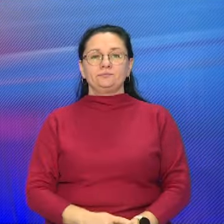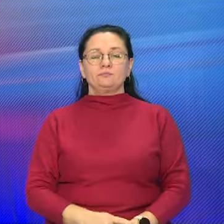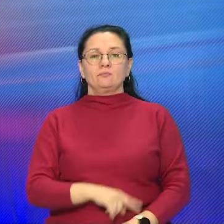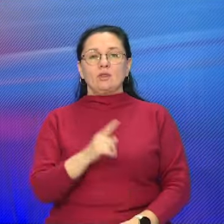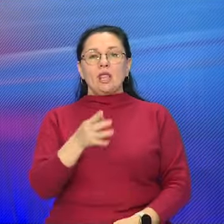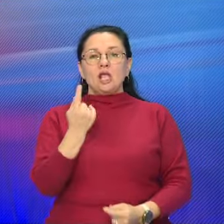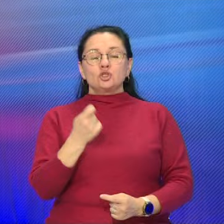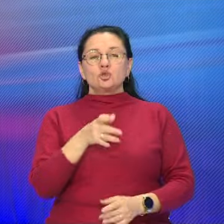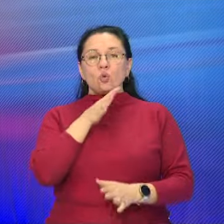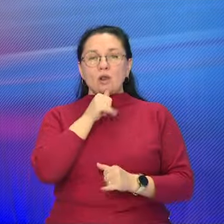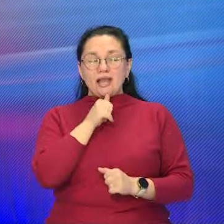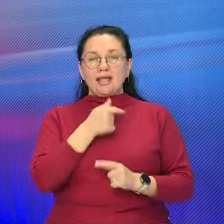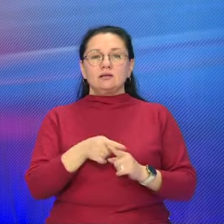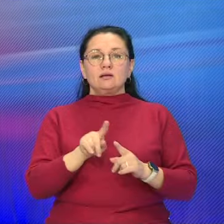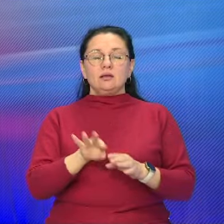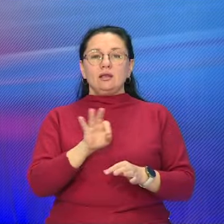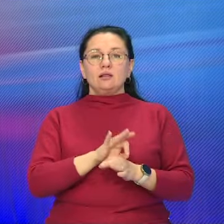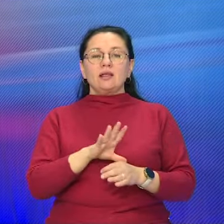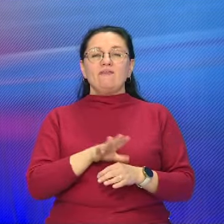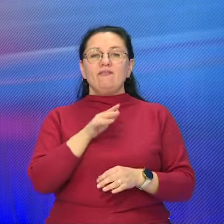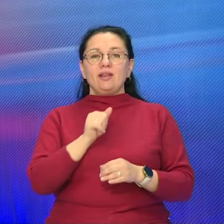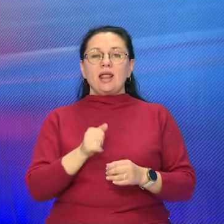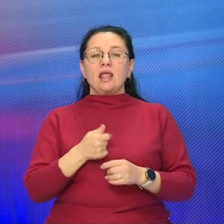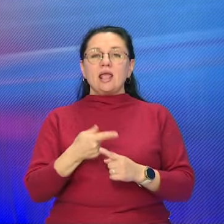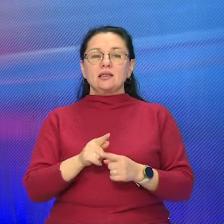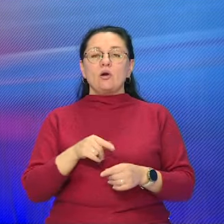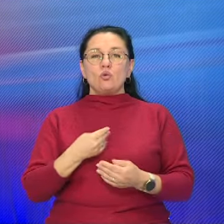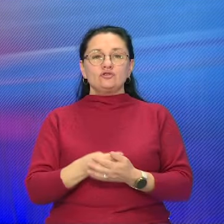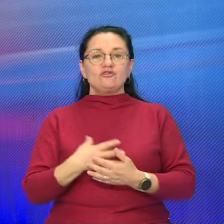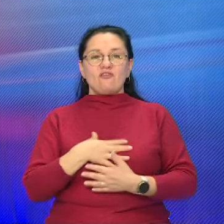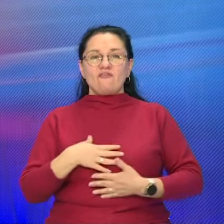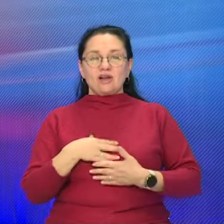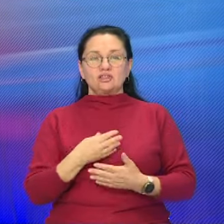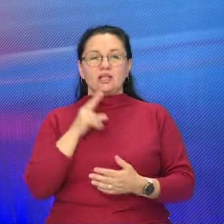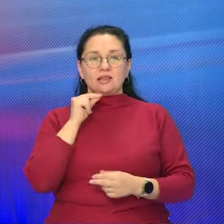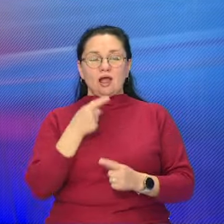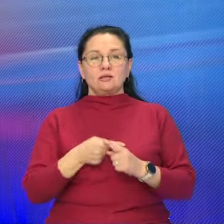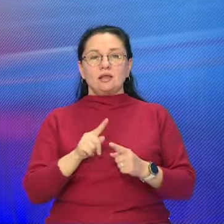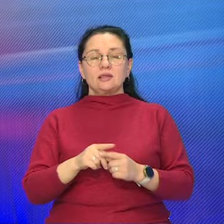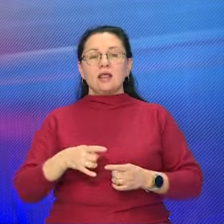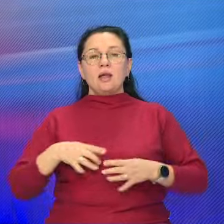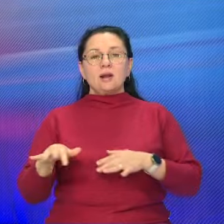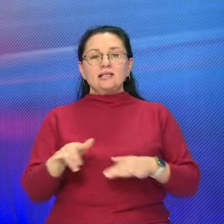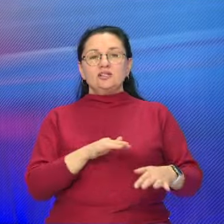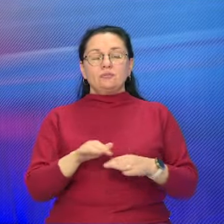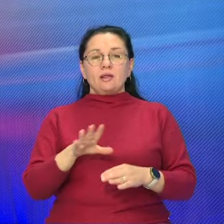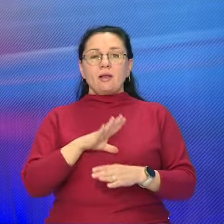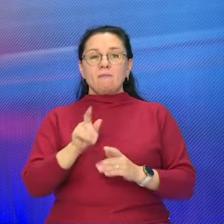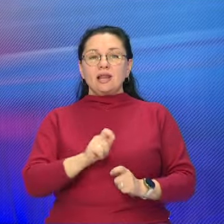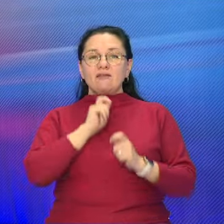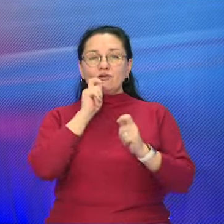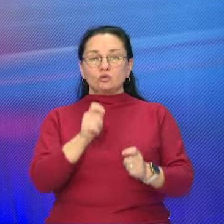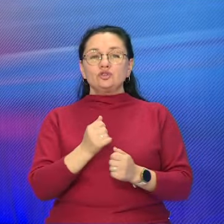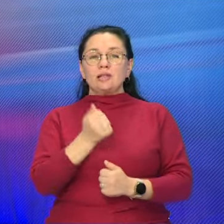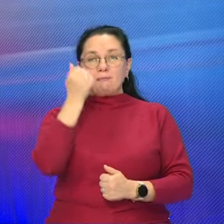100 гадоў у гісторыі грамадскай арганізацыі падзея значная. З гэтай нагоды на святочным мерапрыемстве былі ўручаны